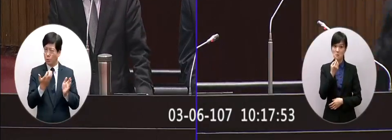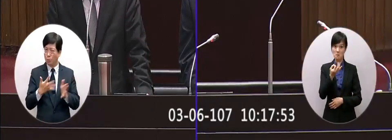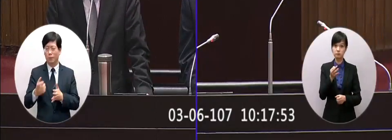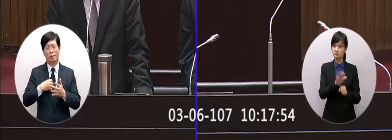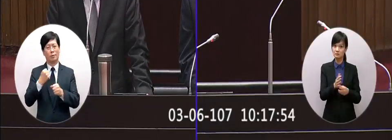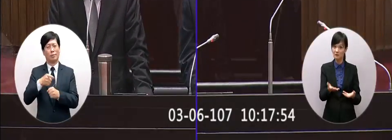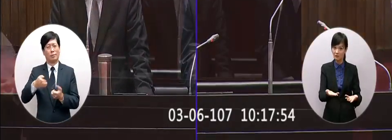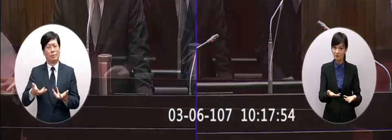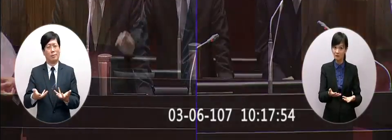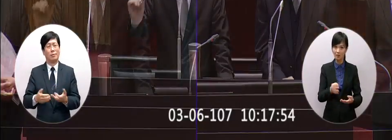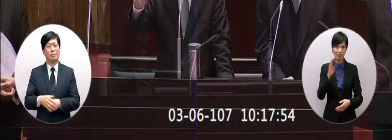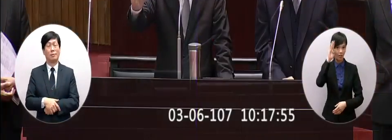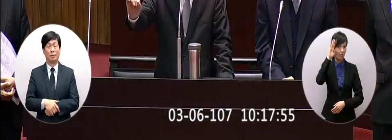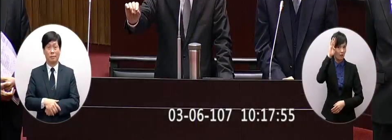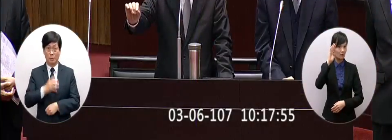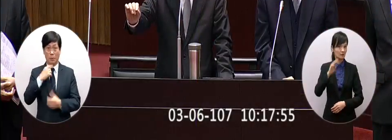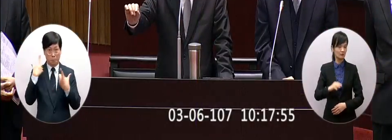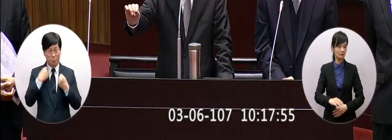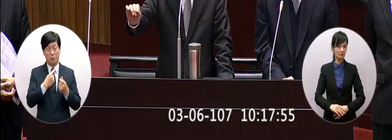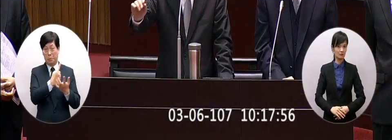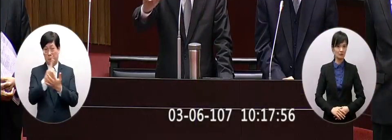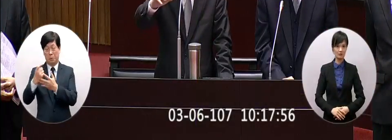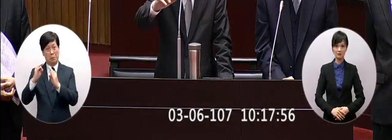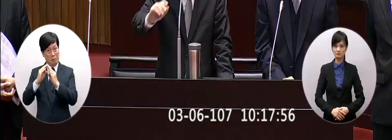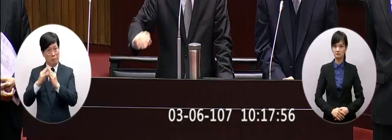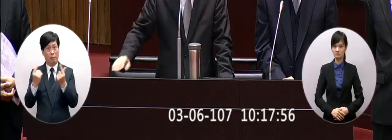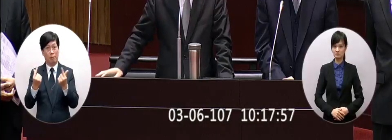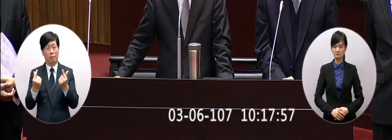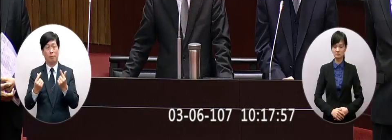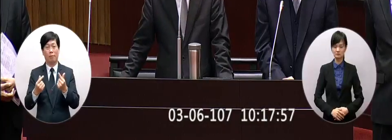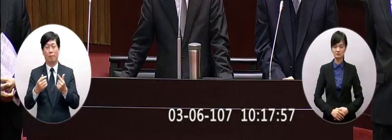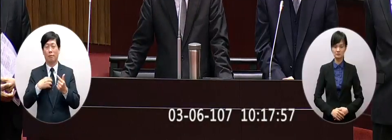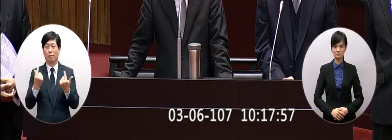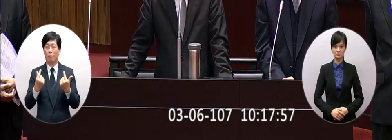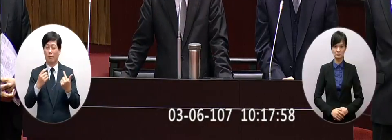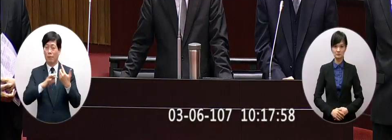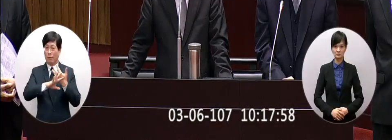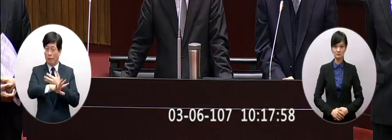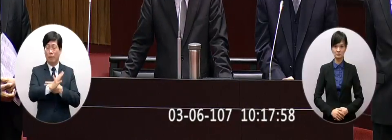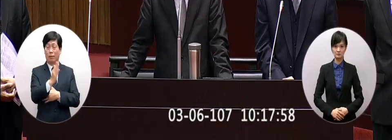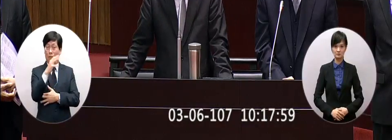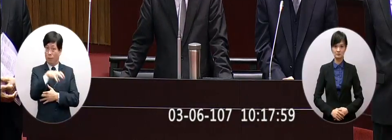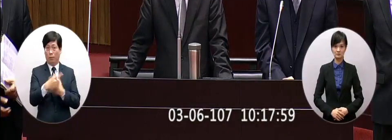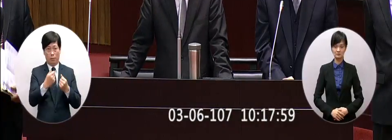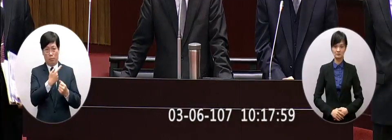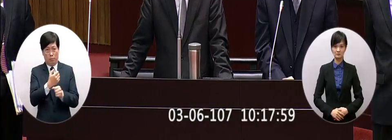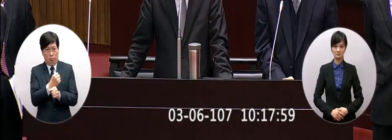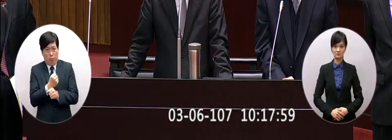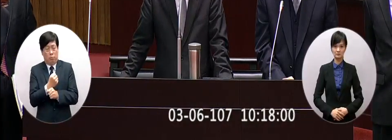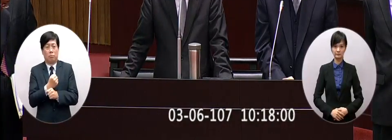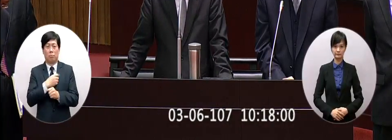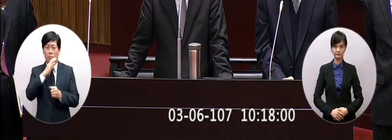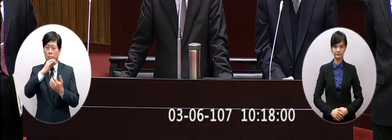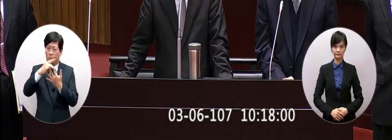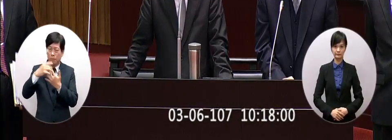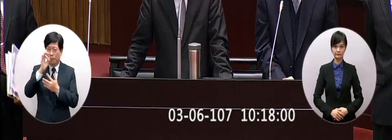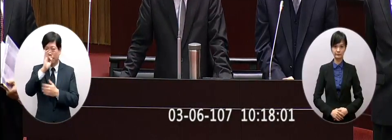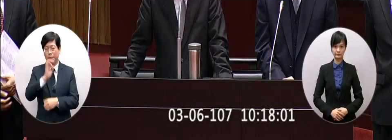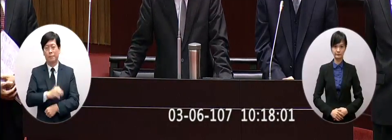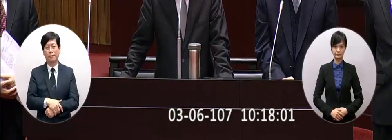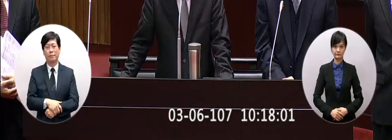做这个事情嘛？但每一家商业银行，包括相关的单位，都很谨慎的在寻求商